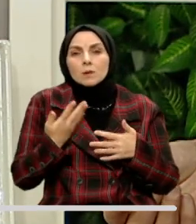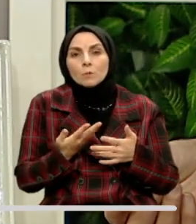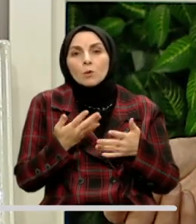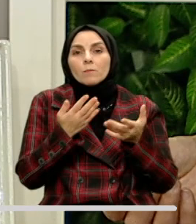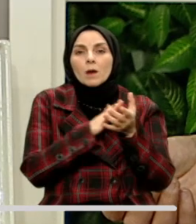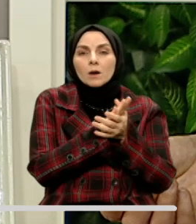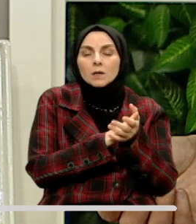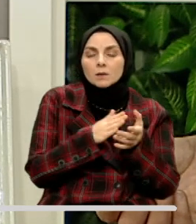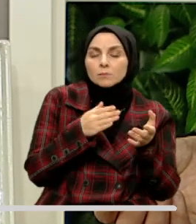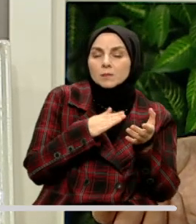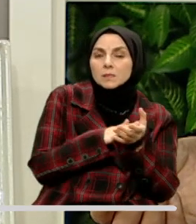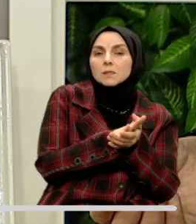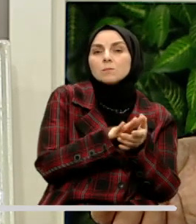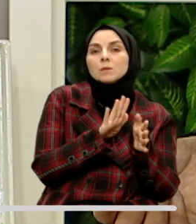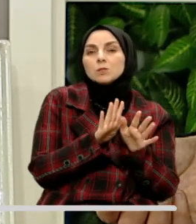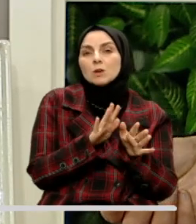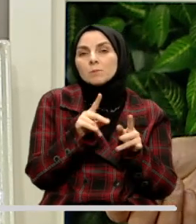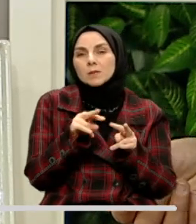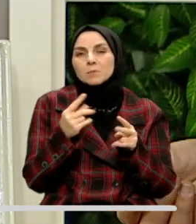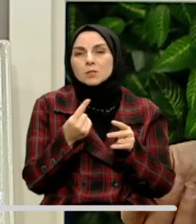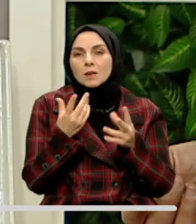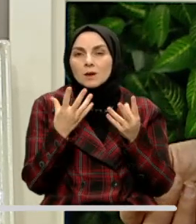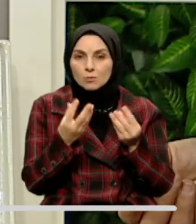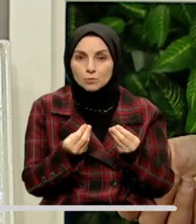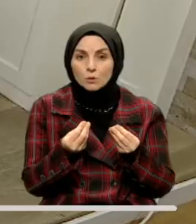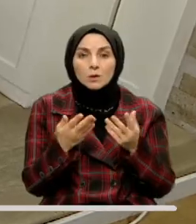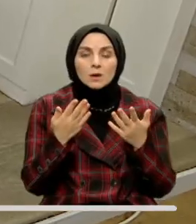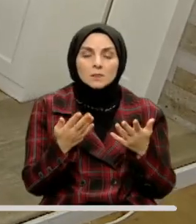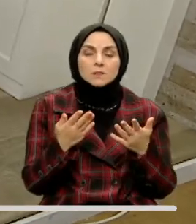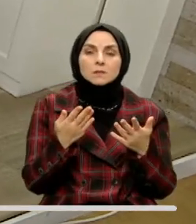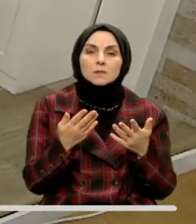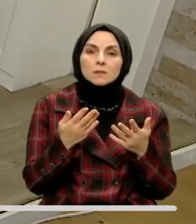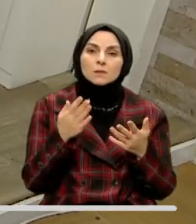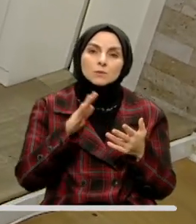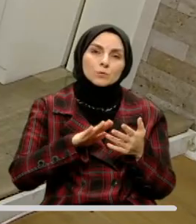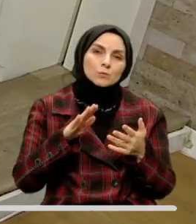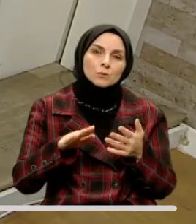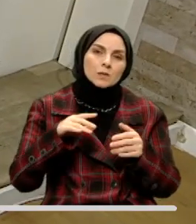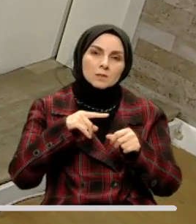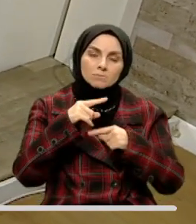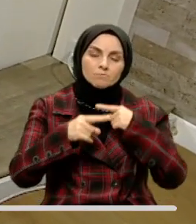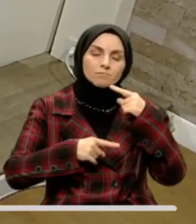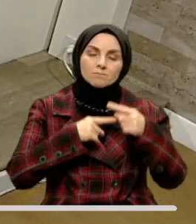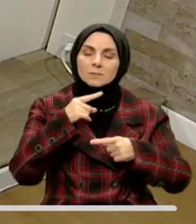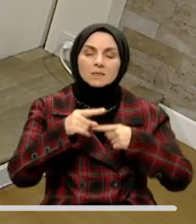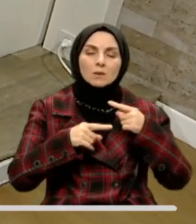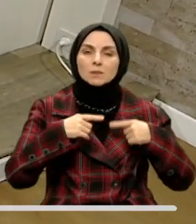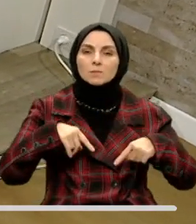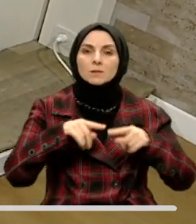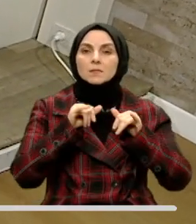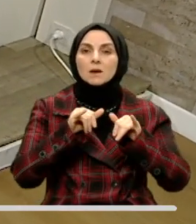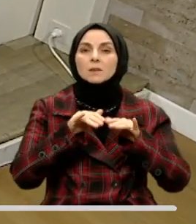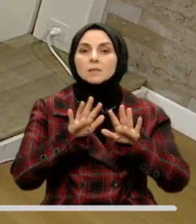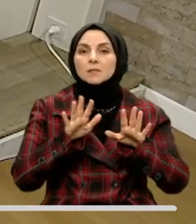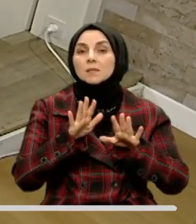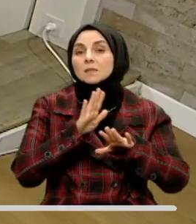o hep tam o çıkış anlarında sınırlarda yaşanan şeyler. Aslında çocukların işte zamanı, ritmi bizle değil, aynı değil. Bir de dediğiniz